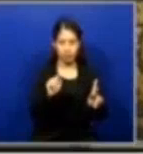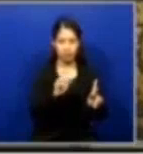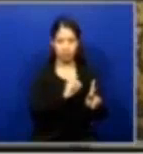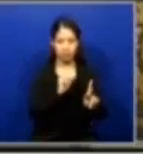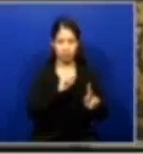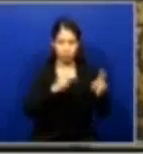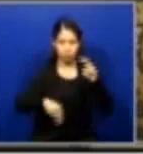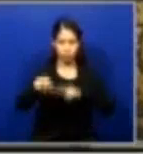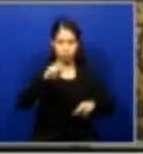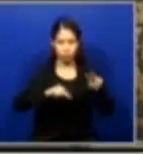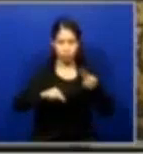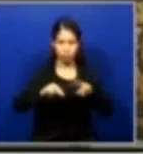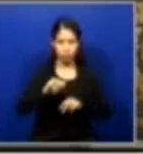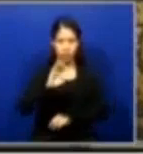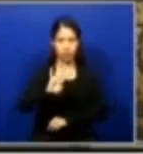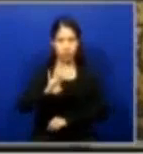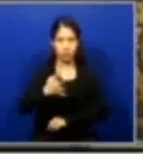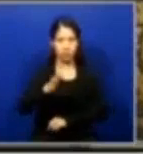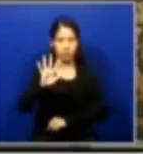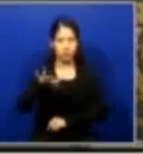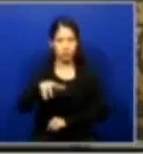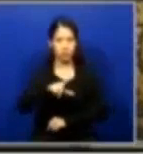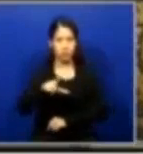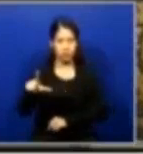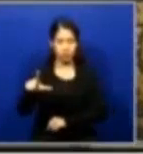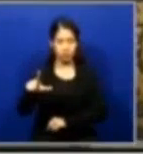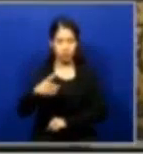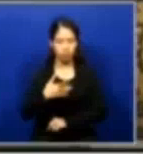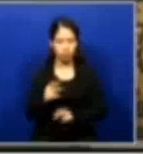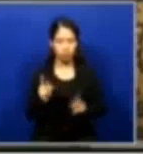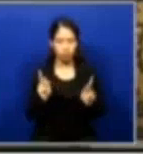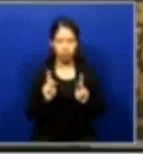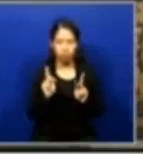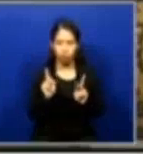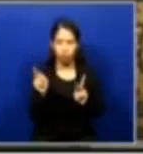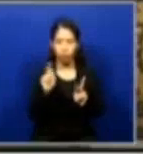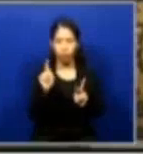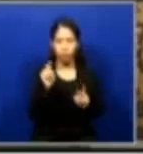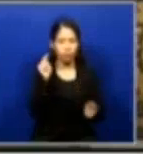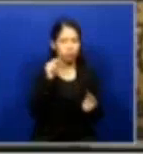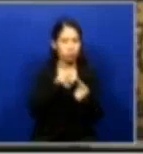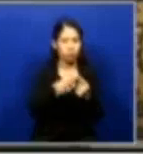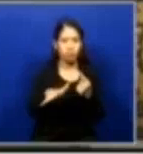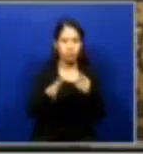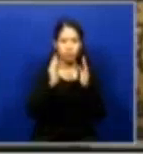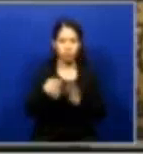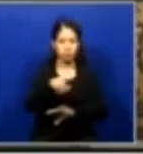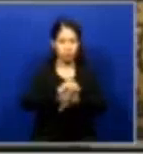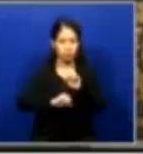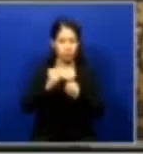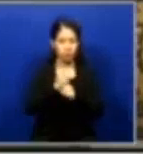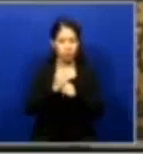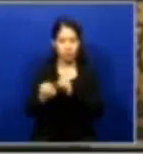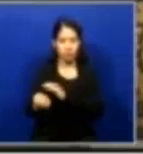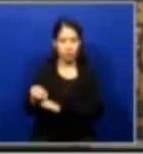ลนะ 45,000 ล้านนี่ผมกลัวว่ามันจะไม่ถึงผู้ปฏิบัติการที่เข้มแข็งที่สุดอยู่